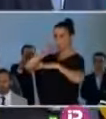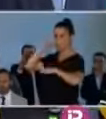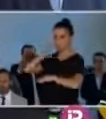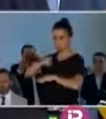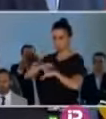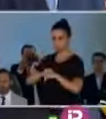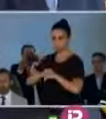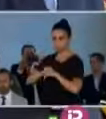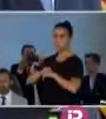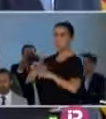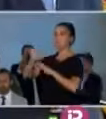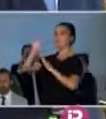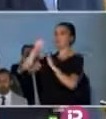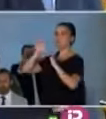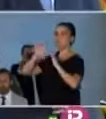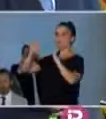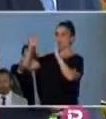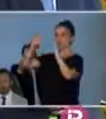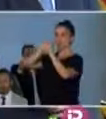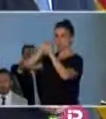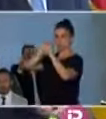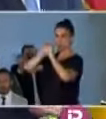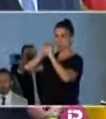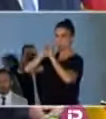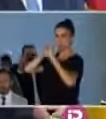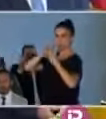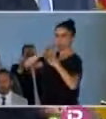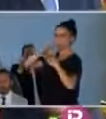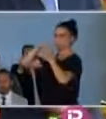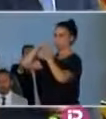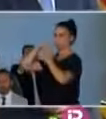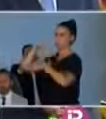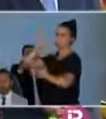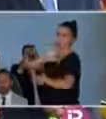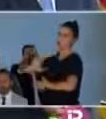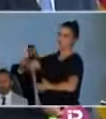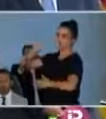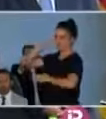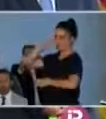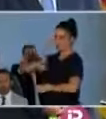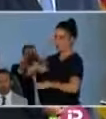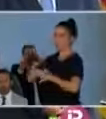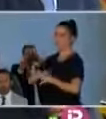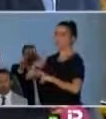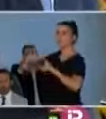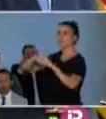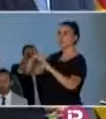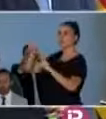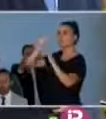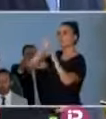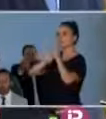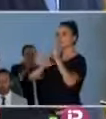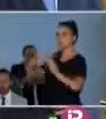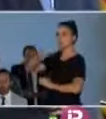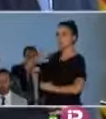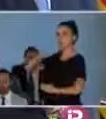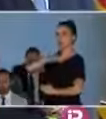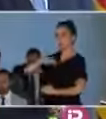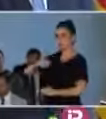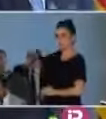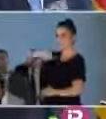fer guardar la Constitució com a norma fonamental de l'Estat, així com l'Estatut d'Autonomia de les Illes Balears.